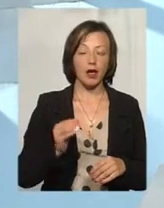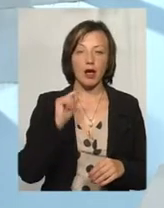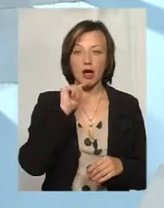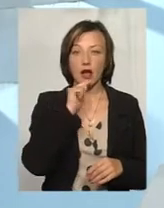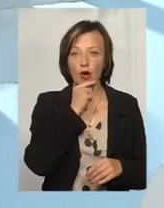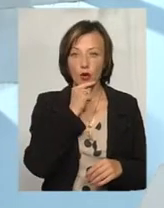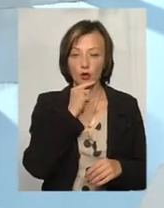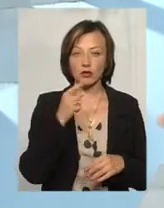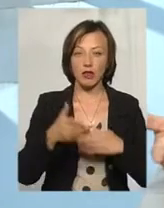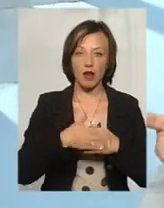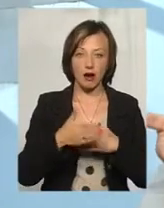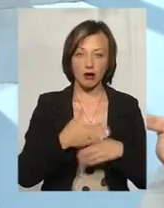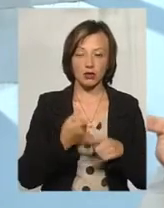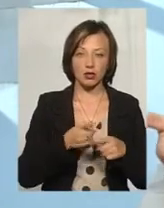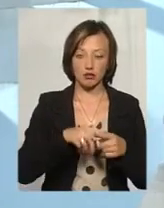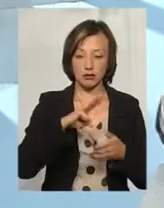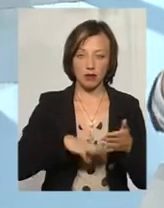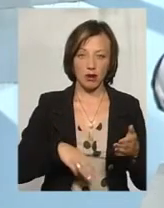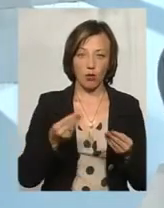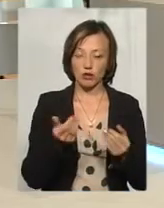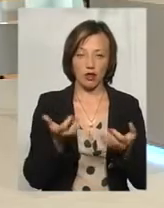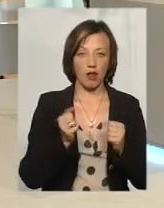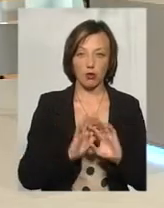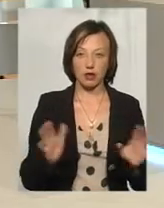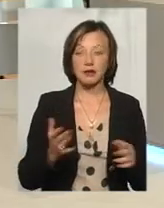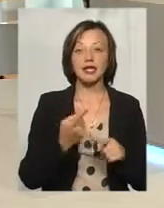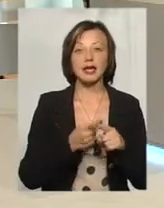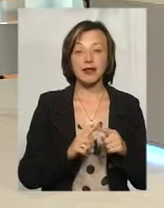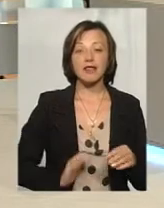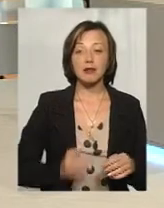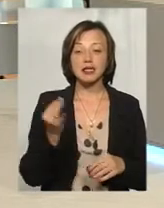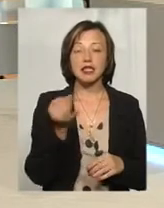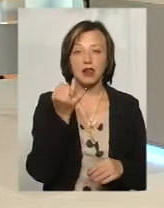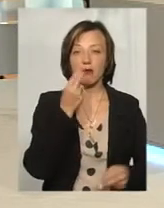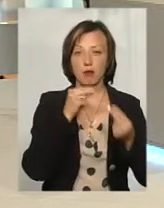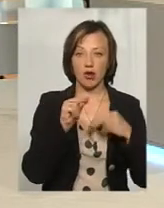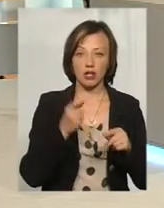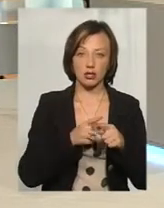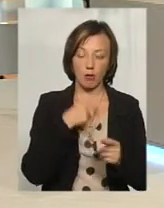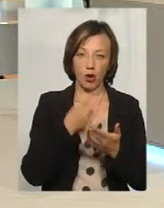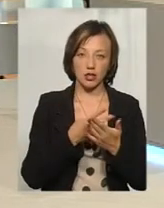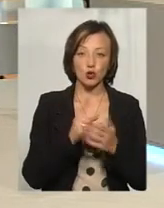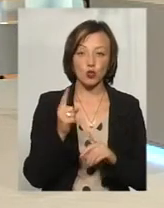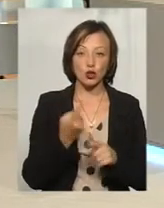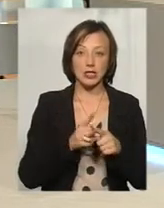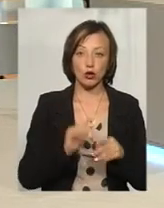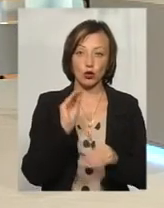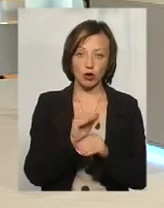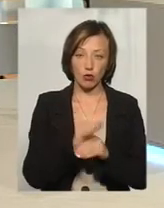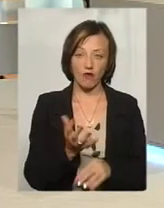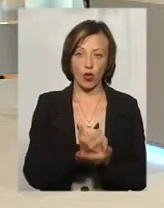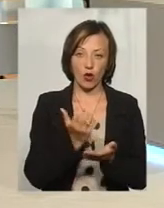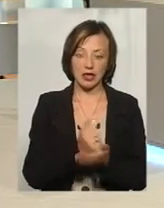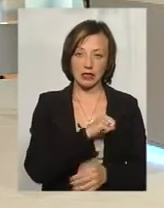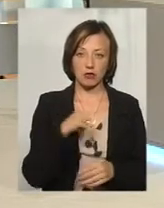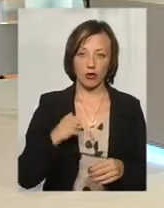економічно наказується і вона цих коштів не отримає. Тобто вона зацікавлена покращувати ці показники, тому що це додатковий дохід для